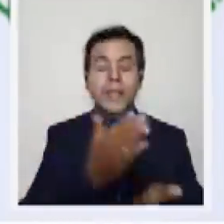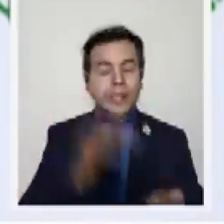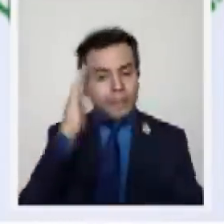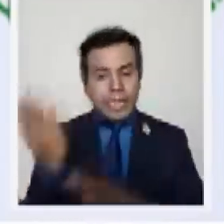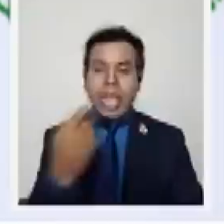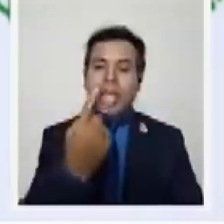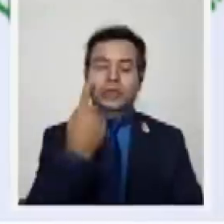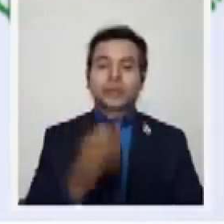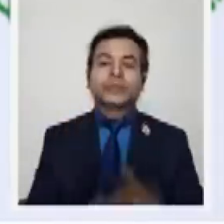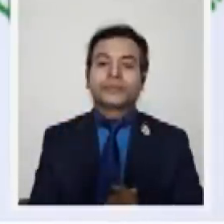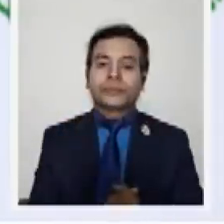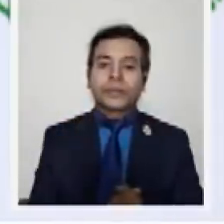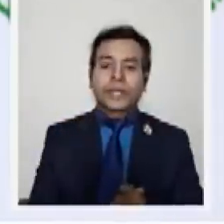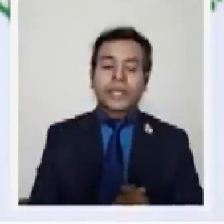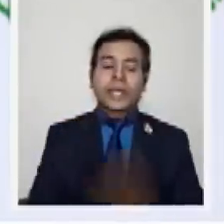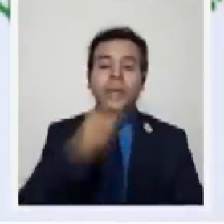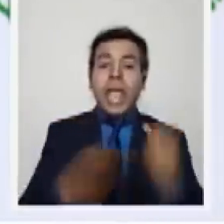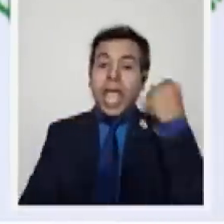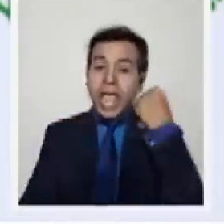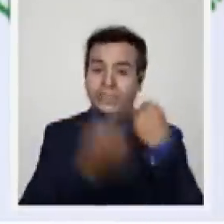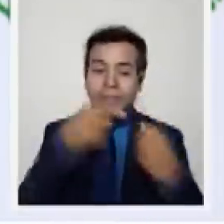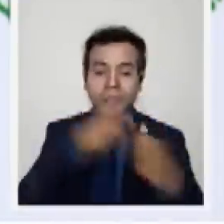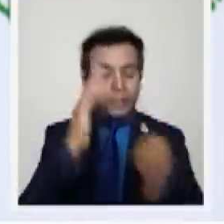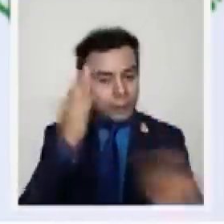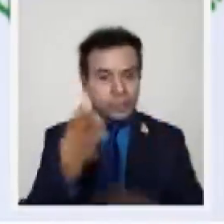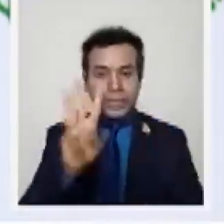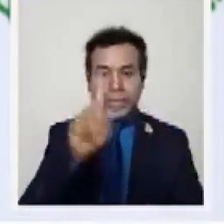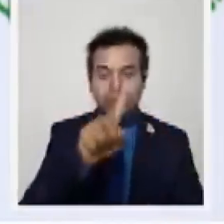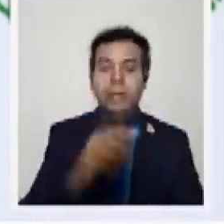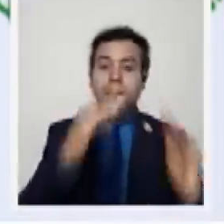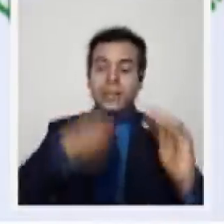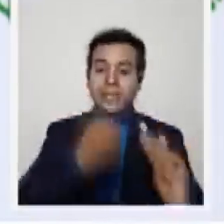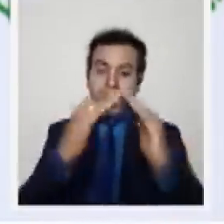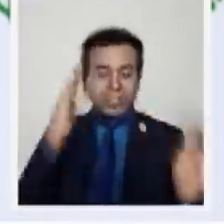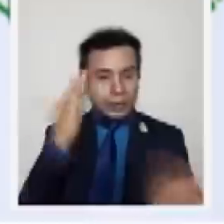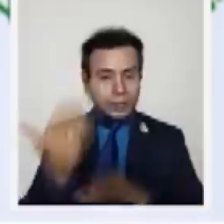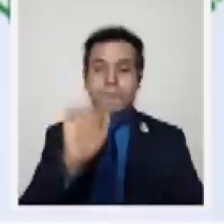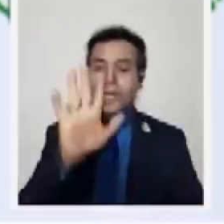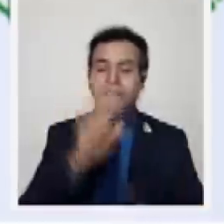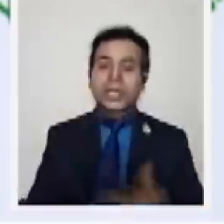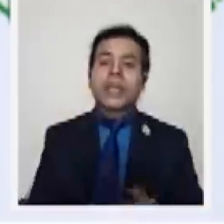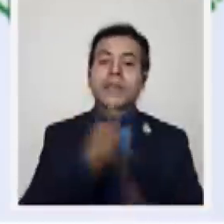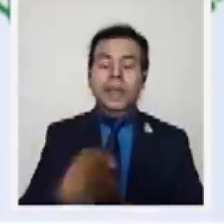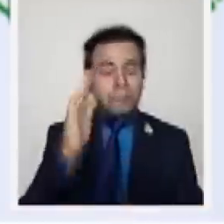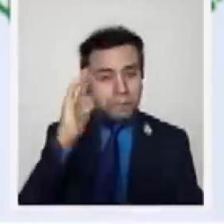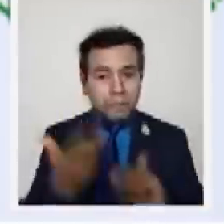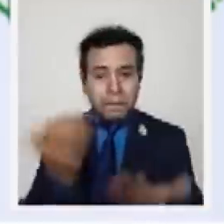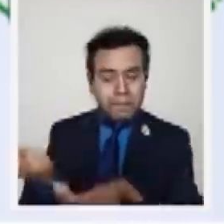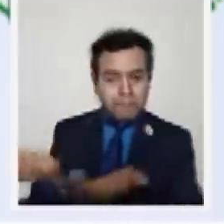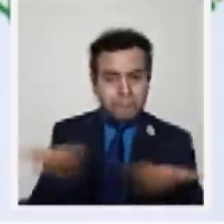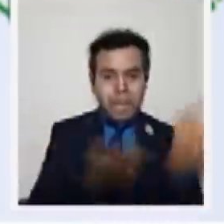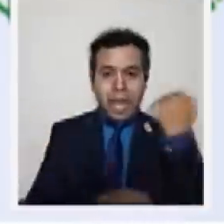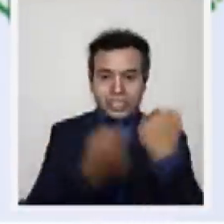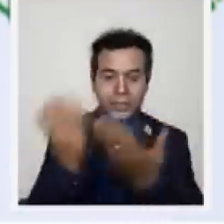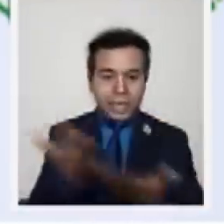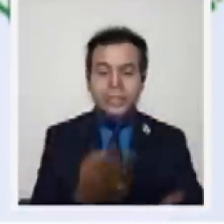1 জন, রংপুর বিভাগে 2 জন, খুলনা বিভাগে 1 জন। স্থান হিসেবে হসপিটালে মৃত্যুবরণ করেছেন 31 জন,